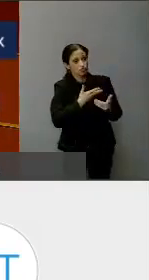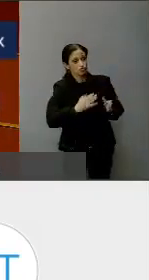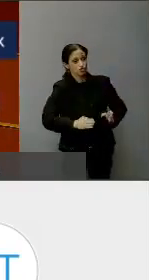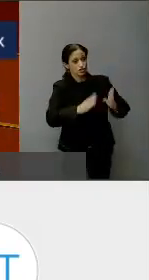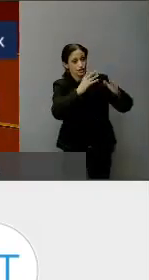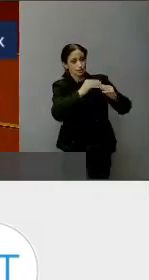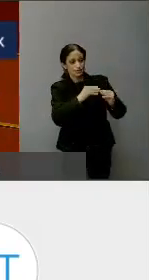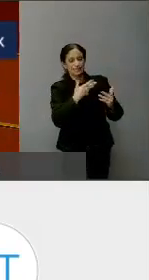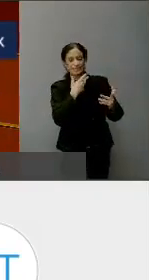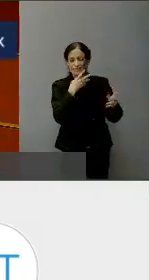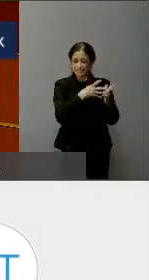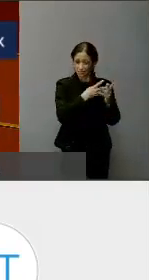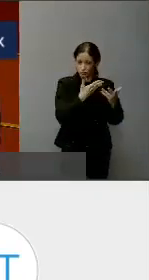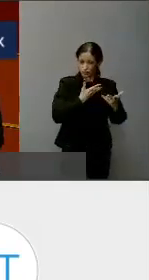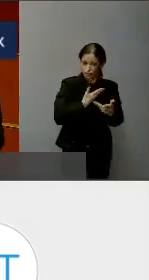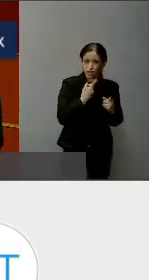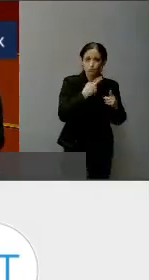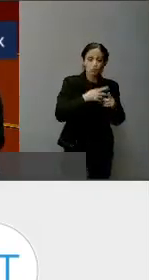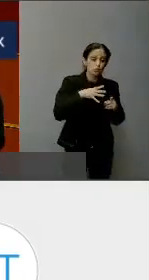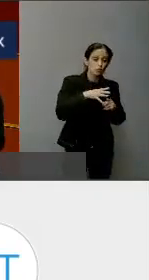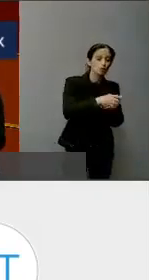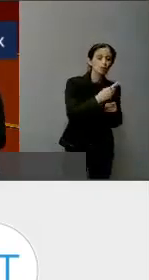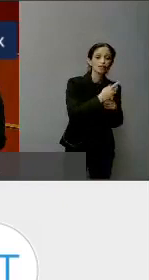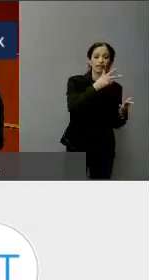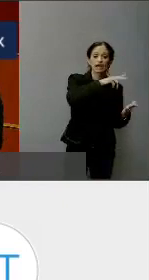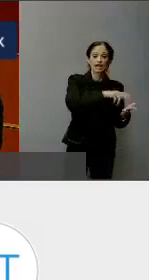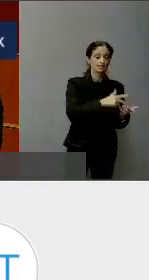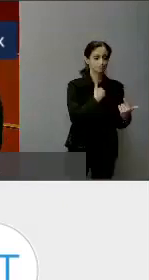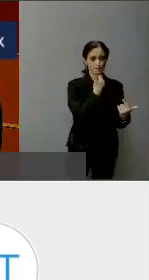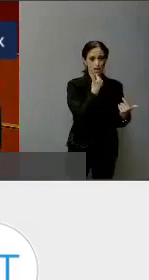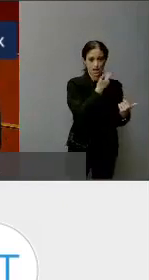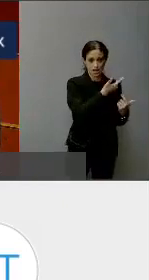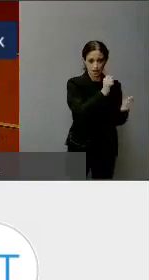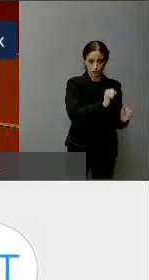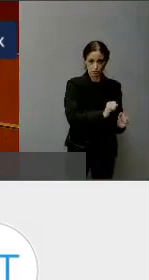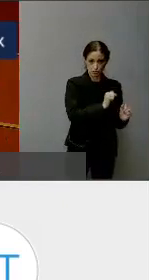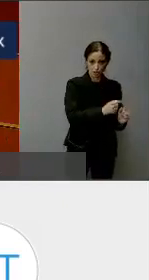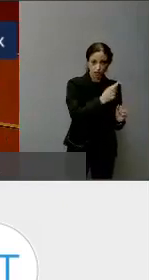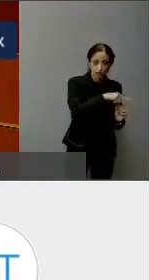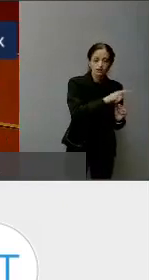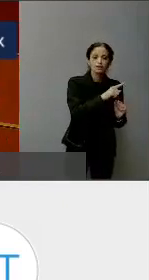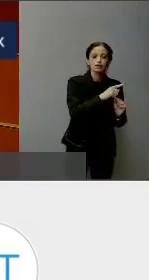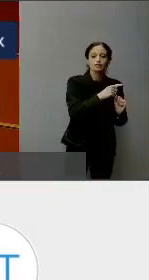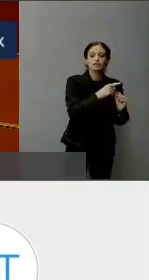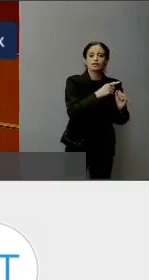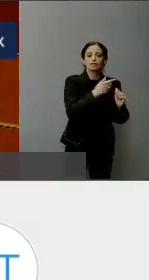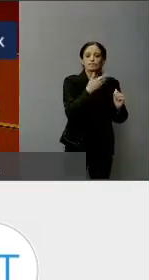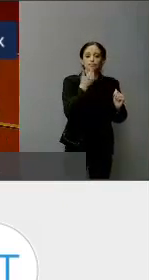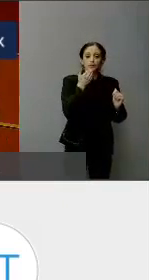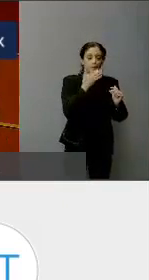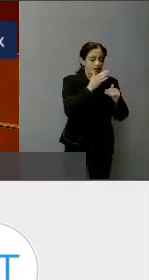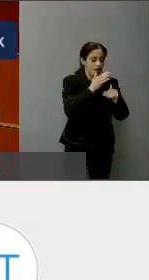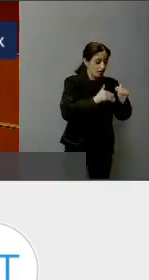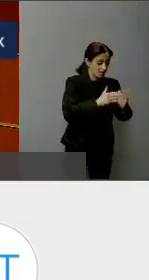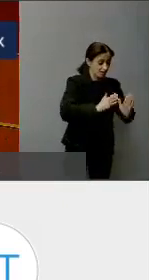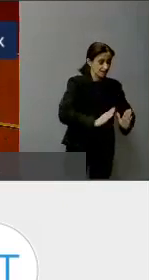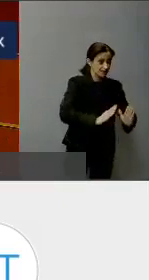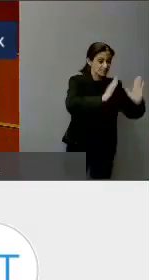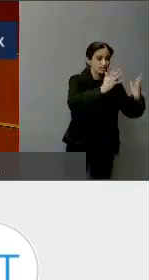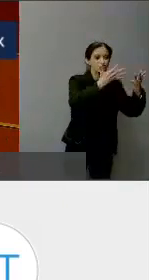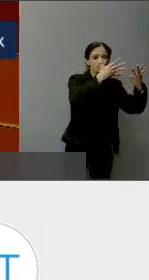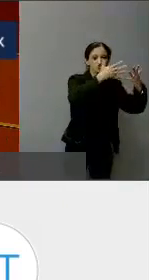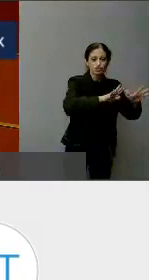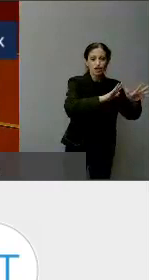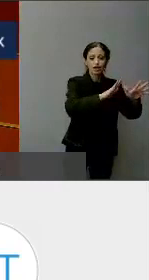deve garantire la regione sempre dice l'indice di edificabilità determina densità edilizia che eccedono i limiti di consistenza